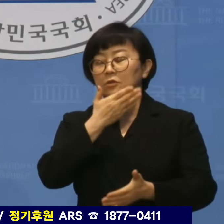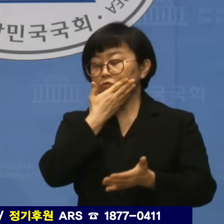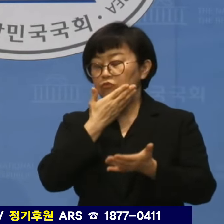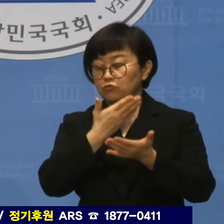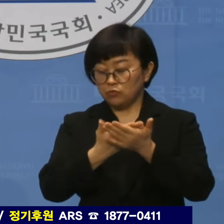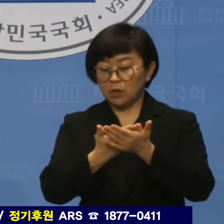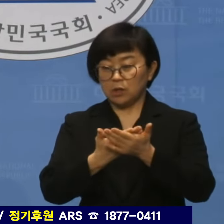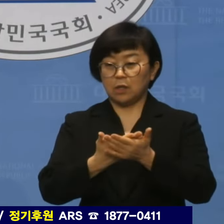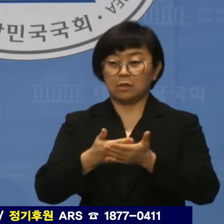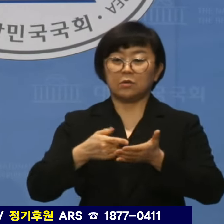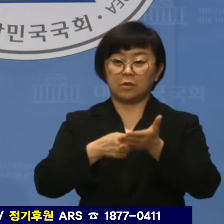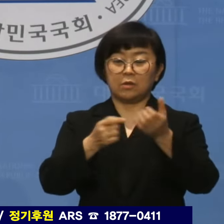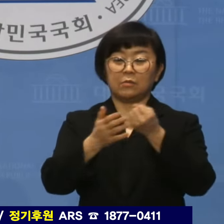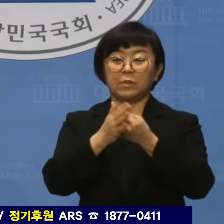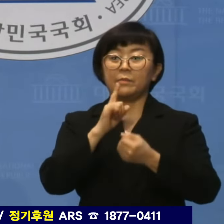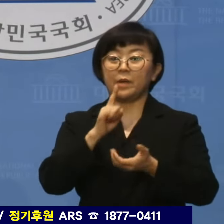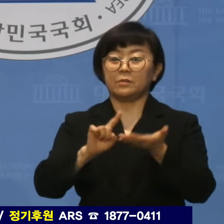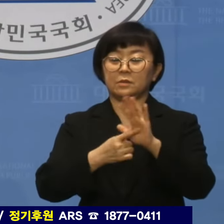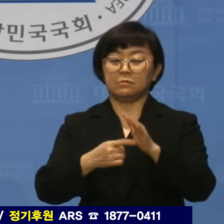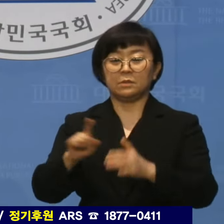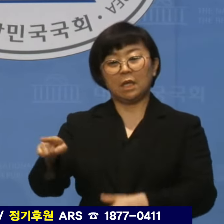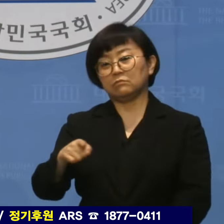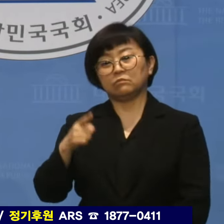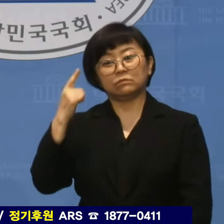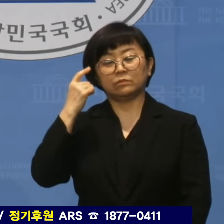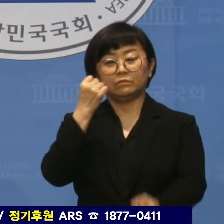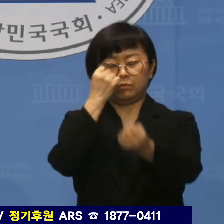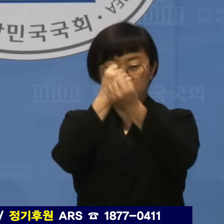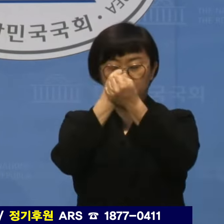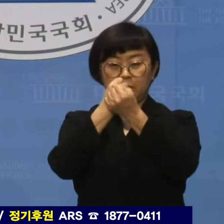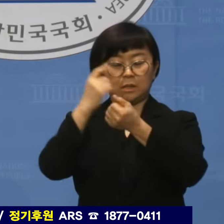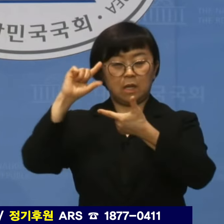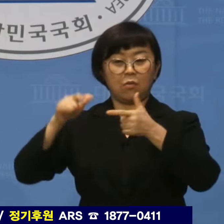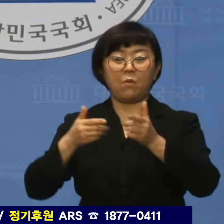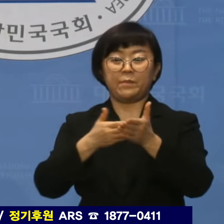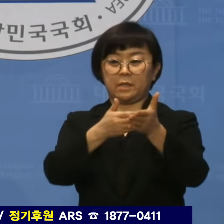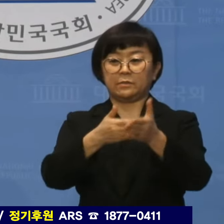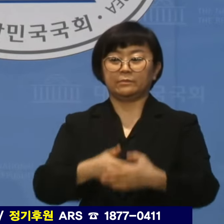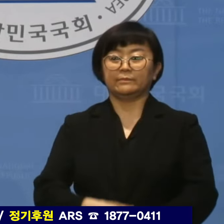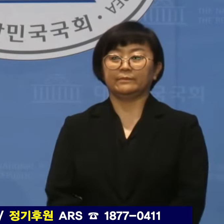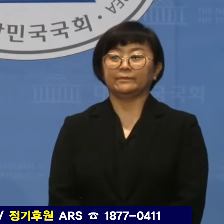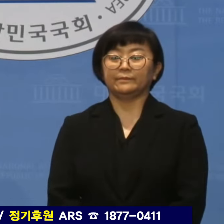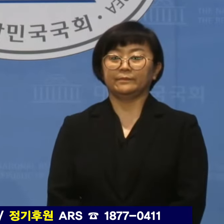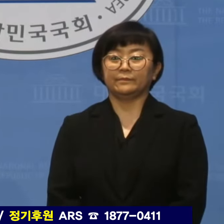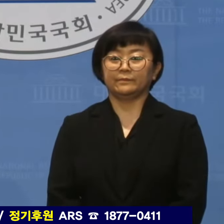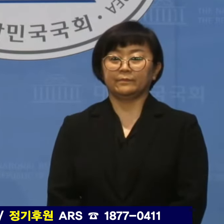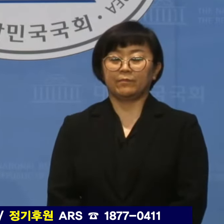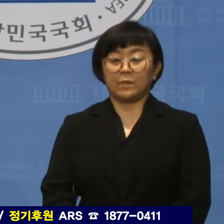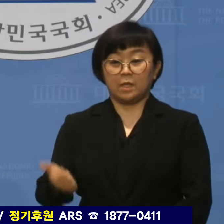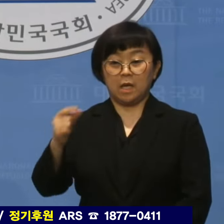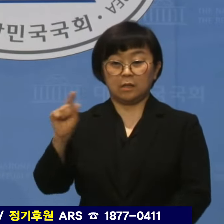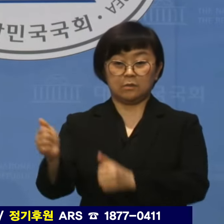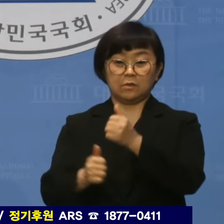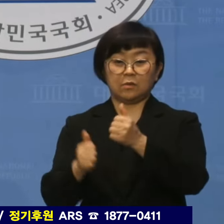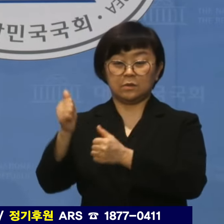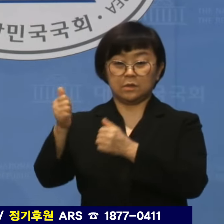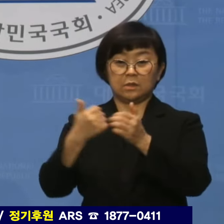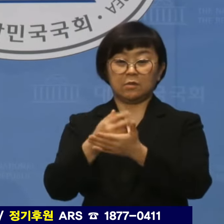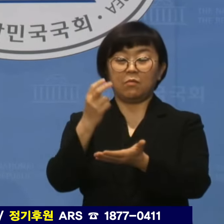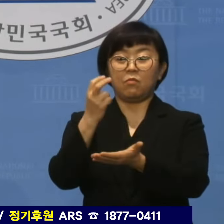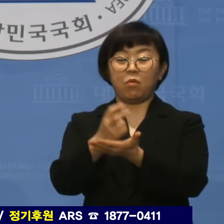한다. 우려를 표했음에도 아랑곳 없이 상고를 강행한 것입니다. 한동훈